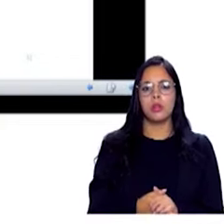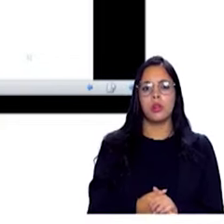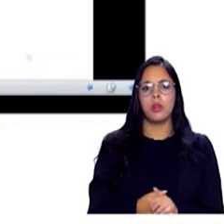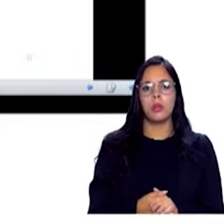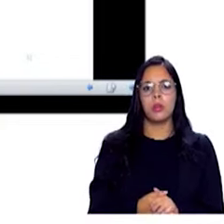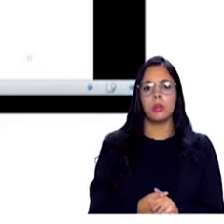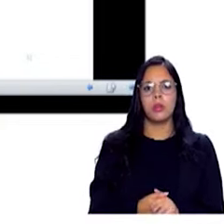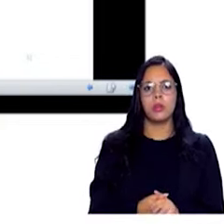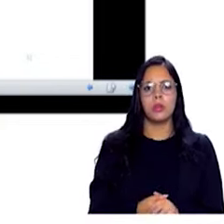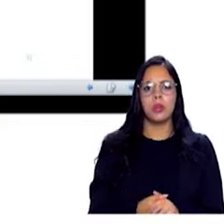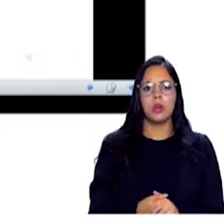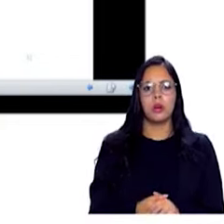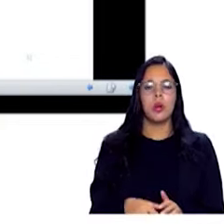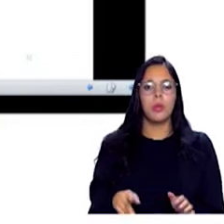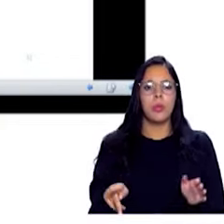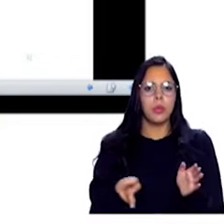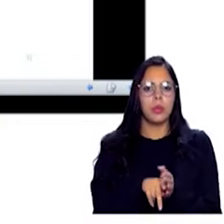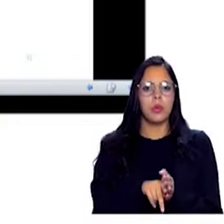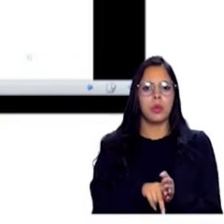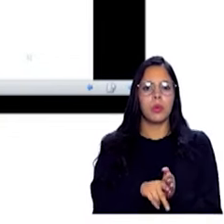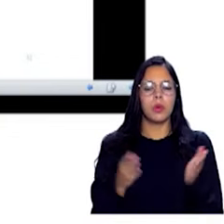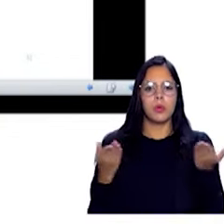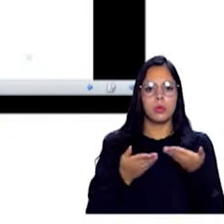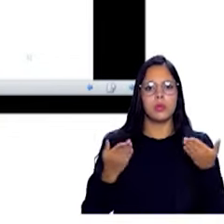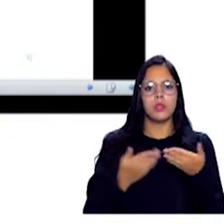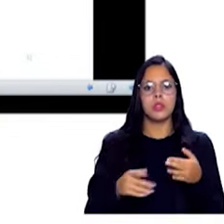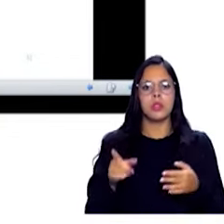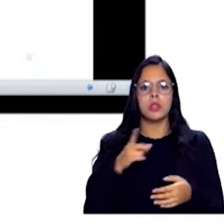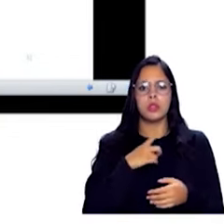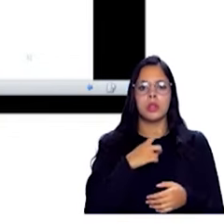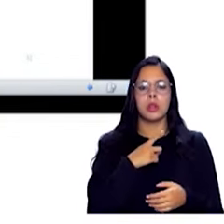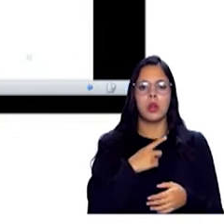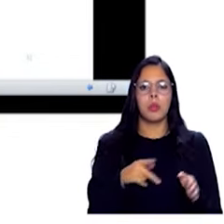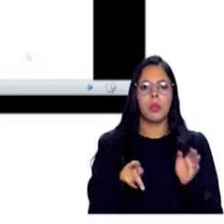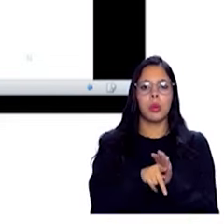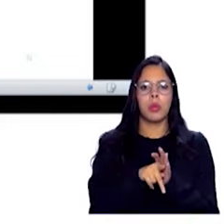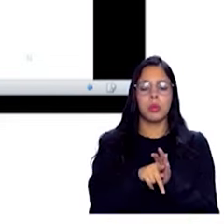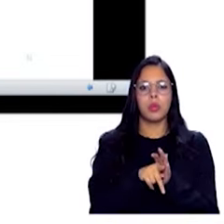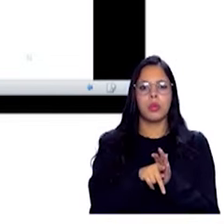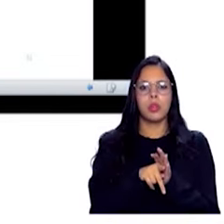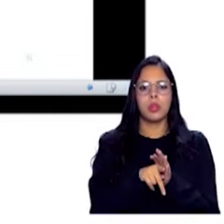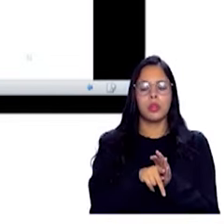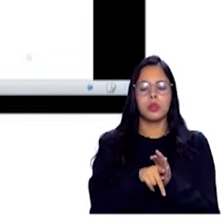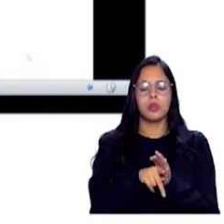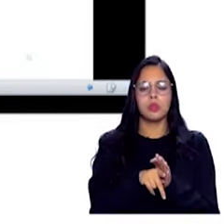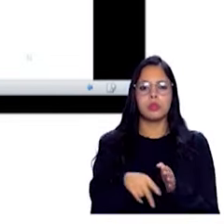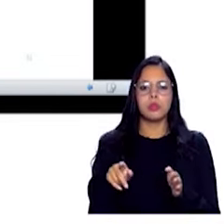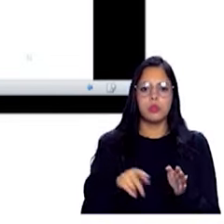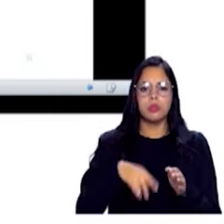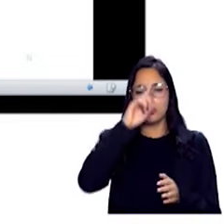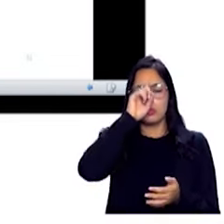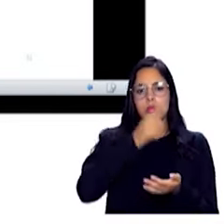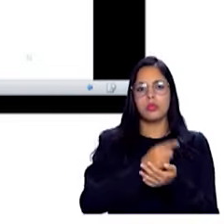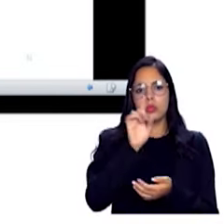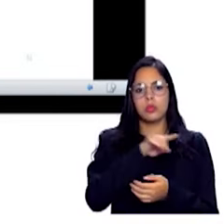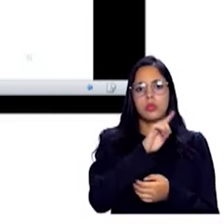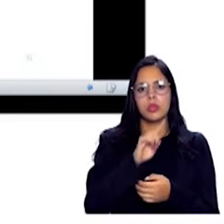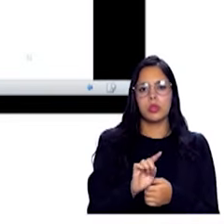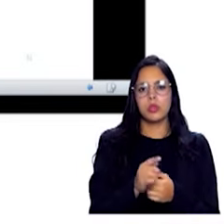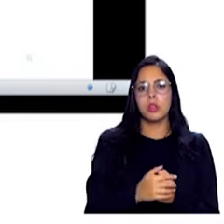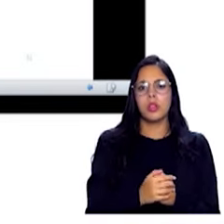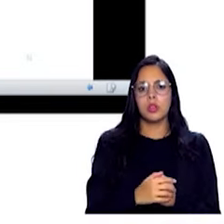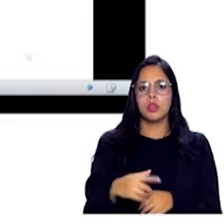ancor di ieri mi pare che la corte di cassazione Sia un vertice ambiguo ambiguo perché afferma di esercitare una funzione